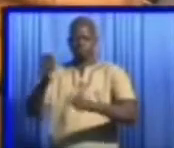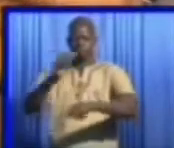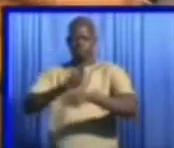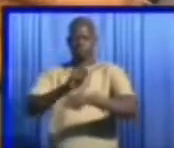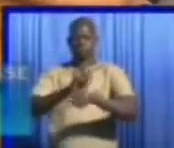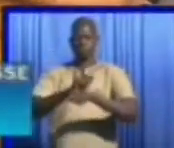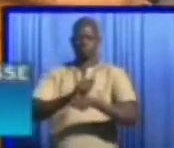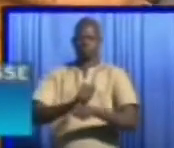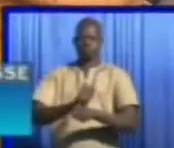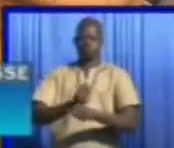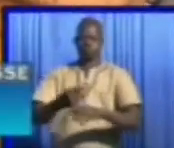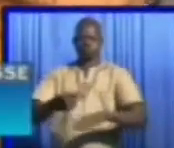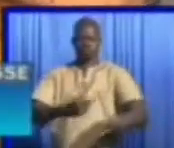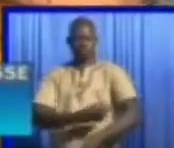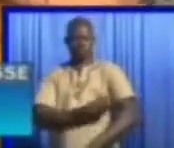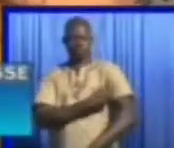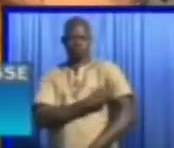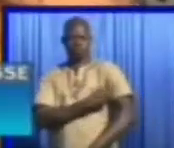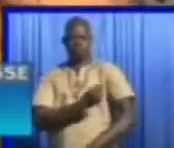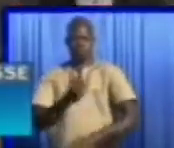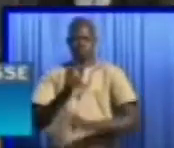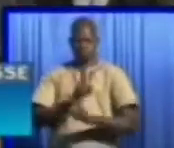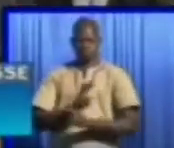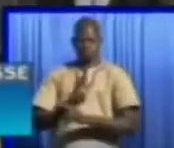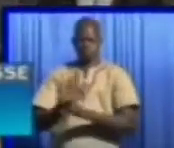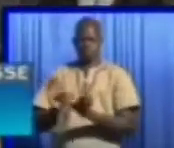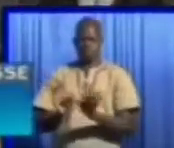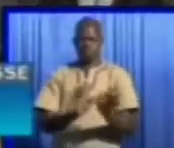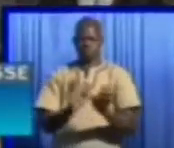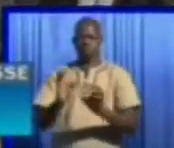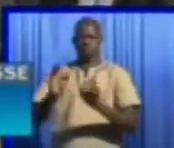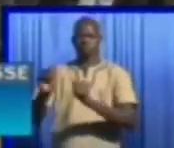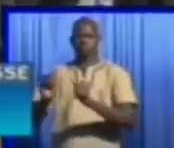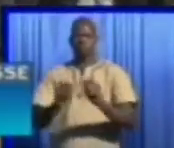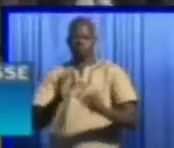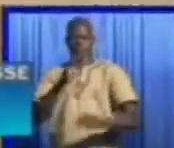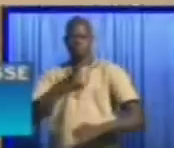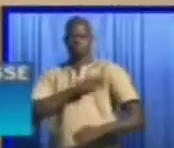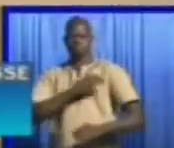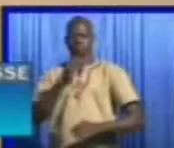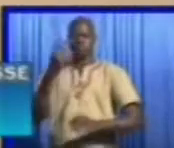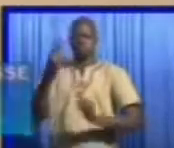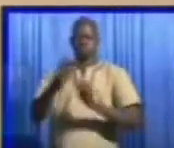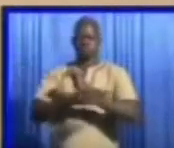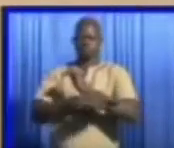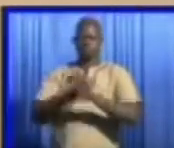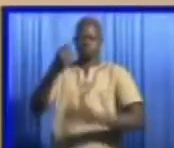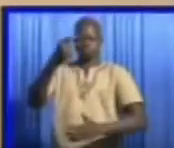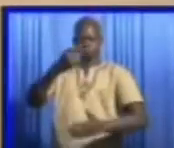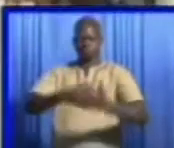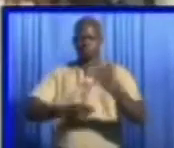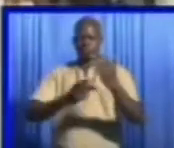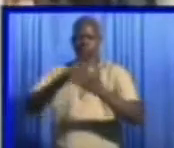les activités de vaccination, comme les enquêtes qu'on mène et tout. Cette action au bénéfice des 13 régions a coûté au